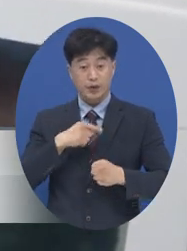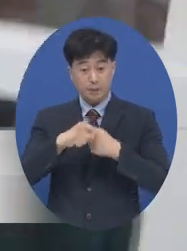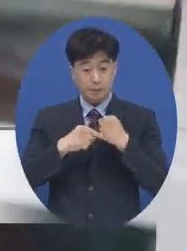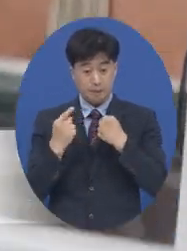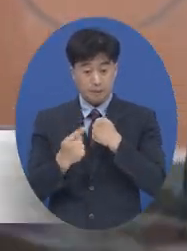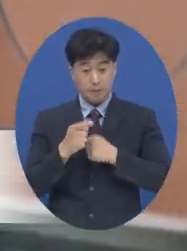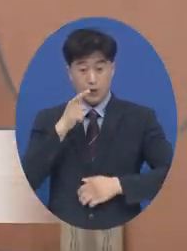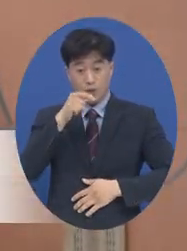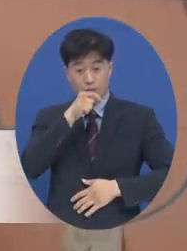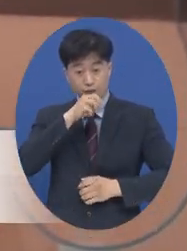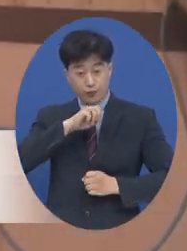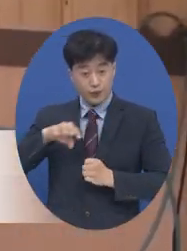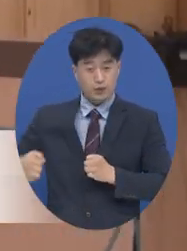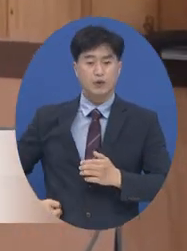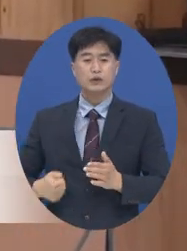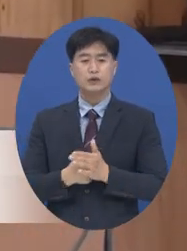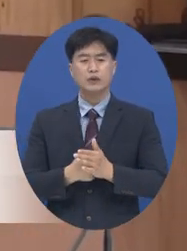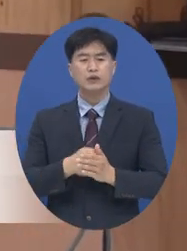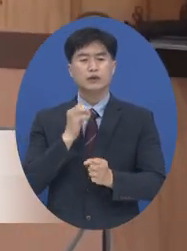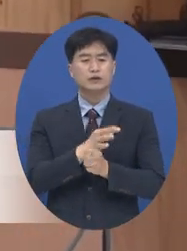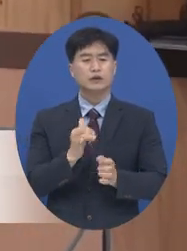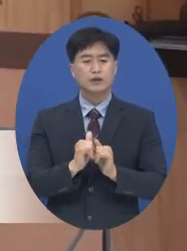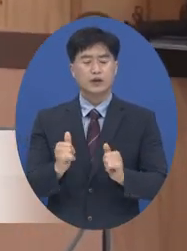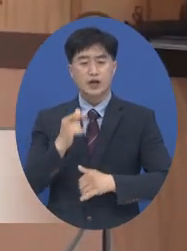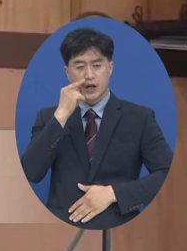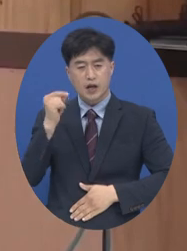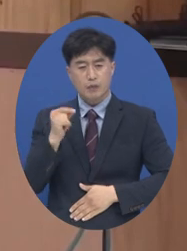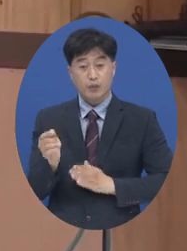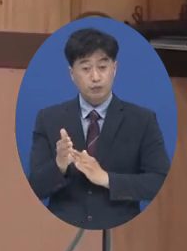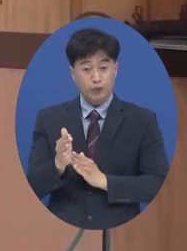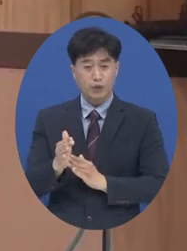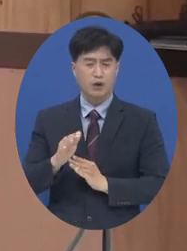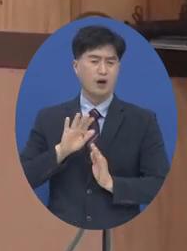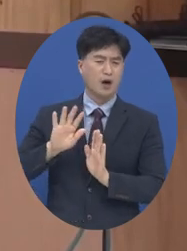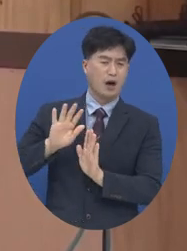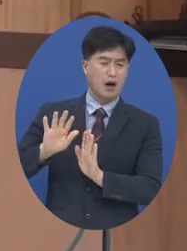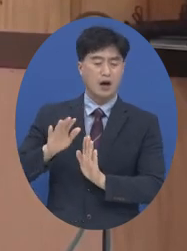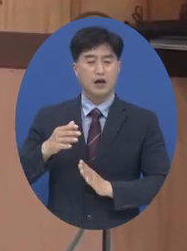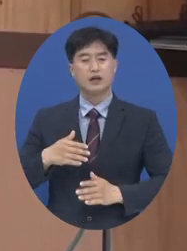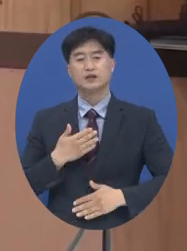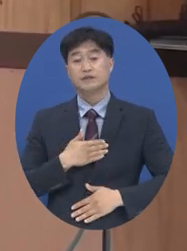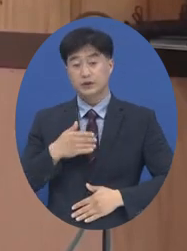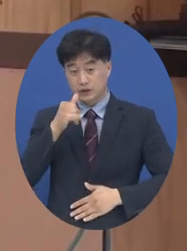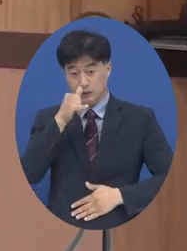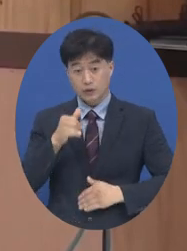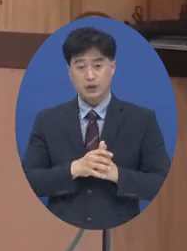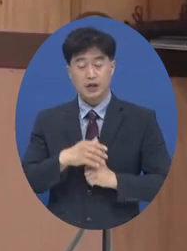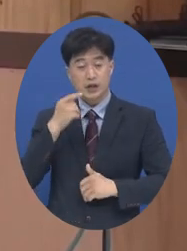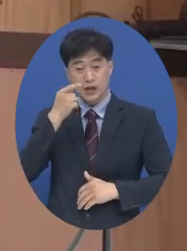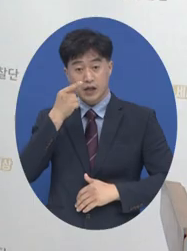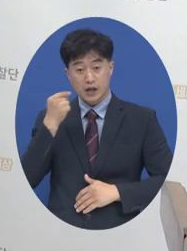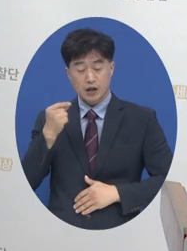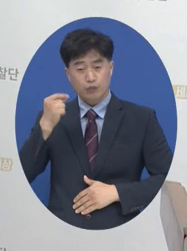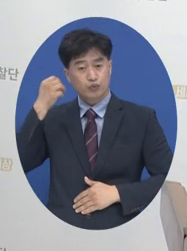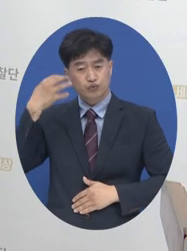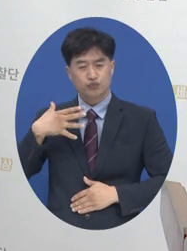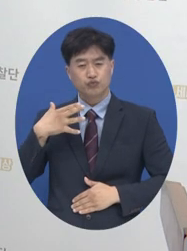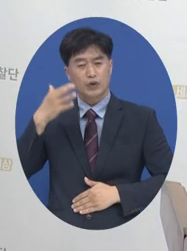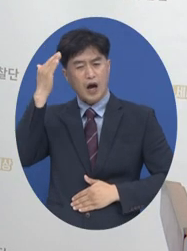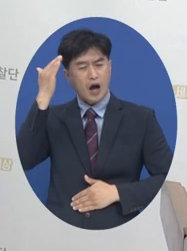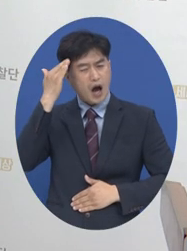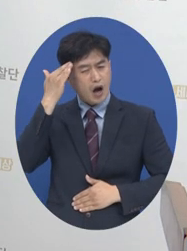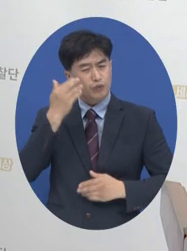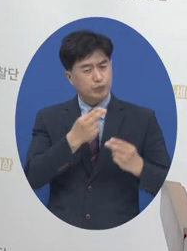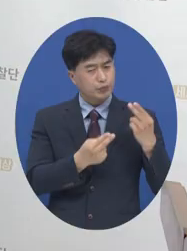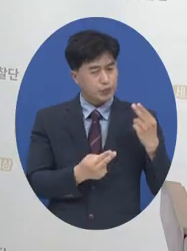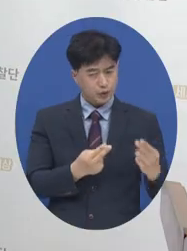방사능 오염수 방류 결정으로 소비자들이 일본산 수산물에 대한 거부감이 있는 데다 일본산과 중국산은 국내산보다